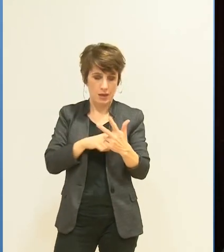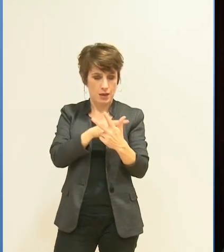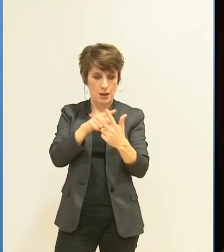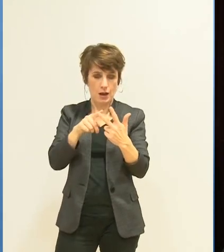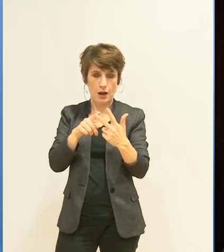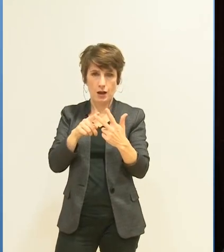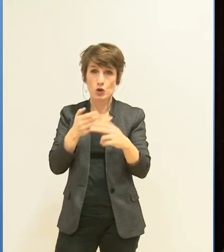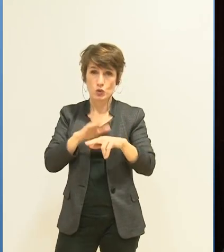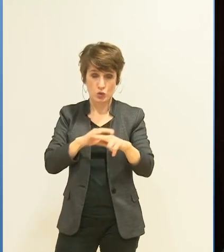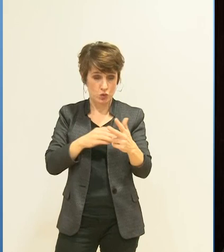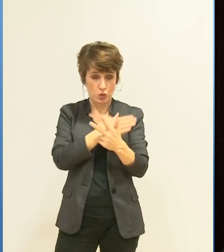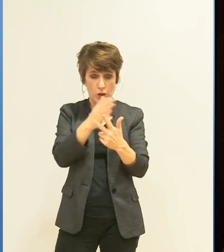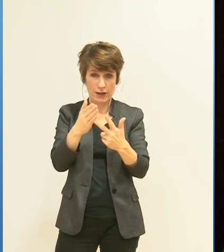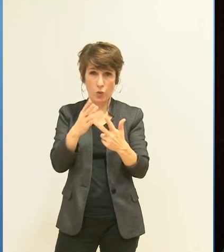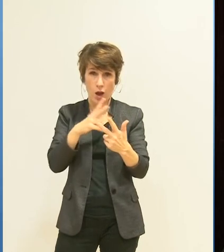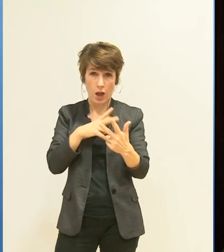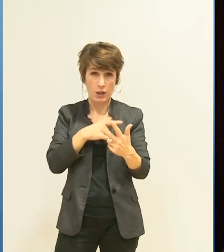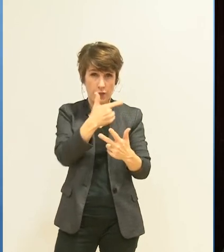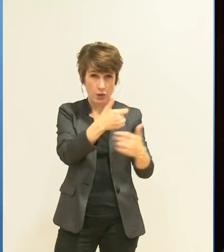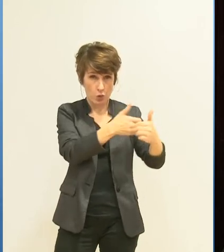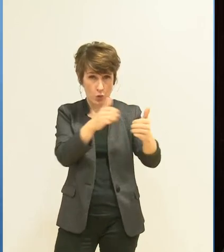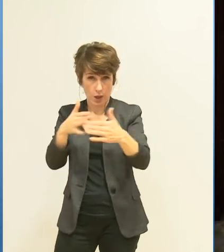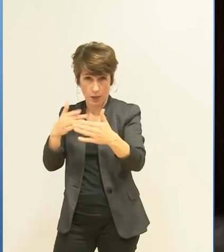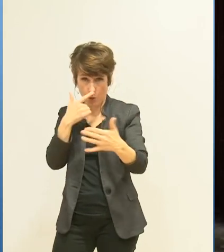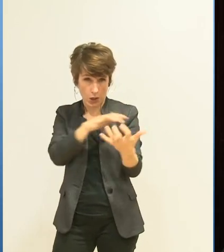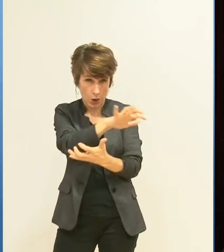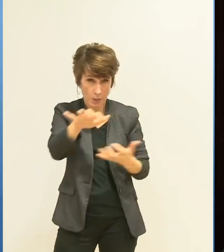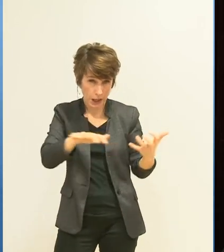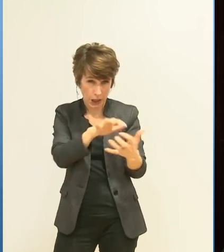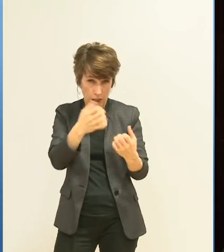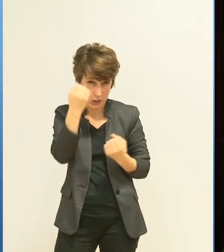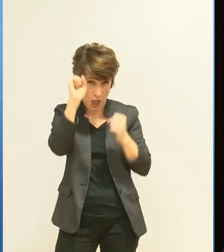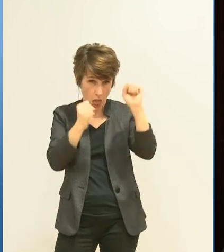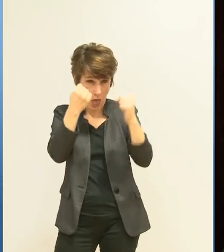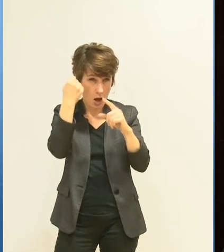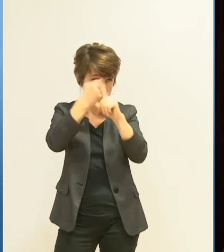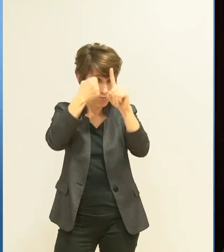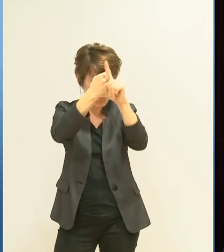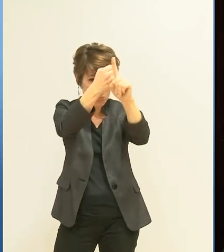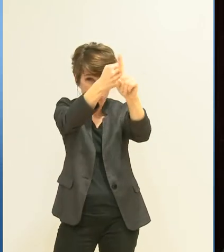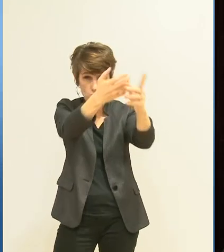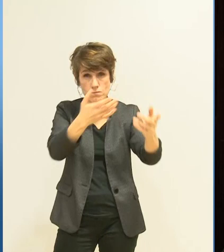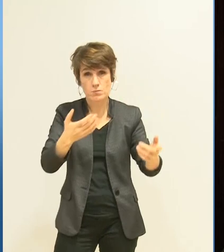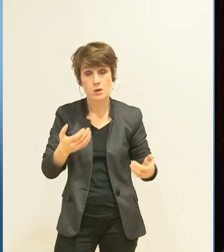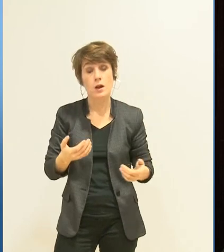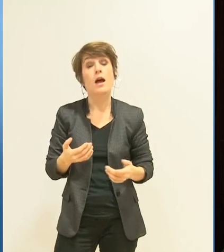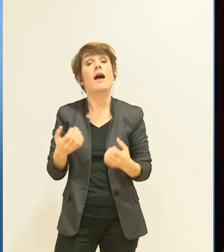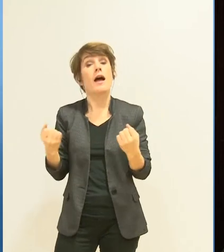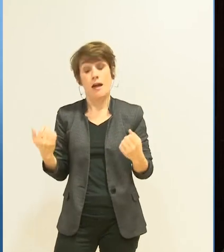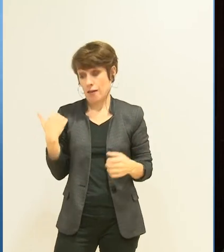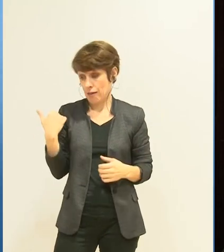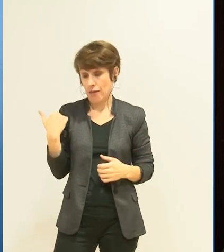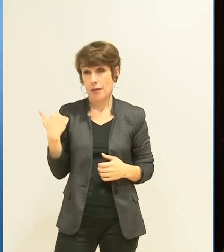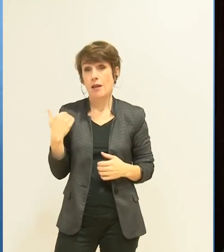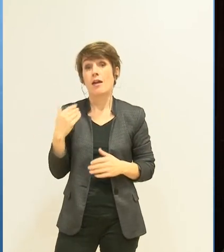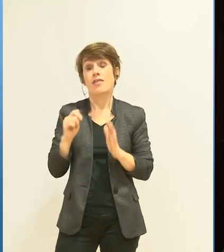de personnel municipal soit en crise et vous le font savoir après les animateurs scolaires qui étaient en